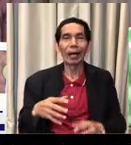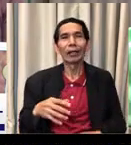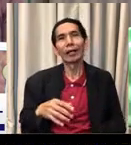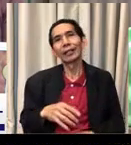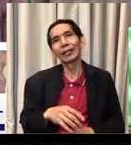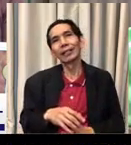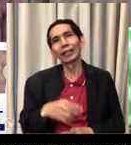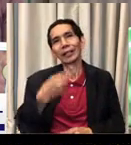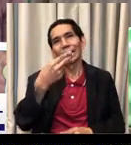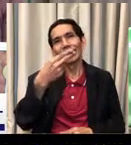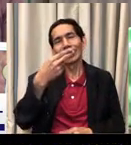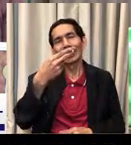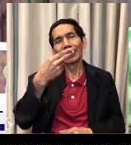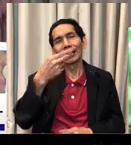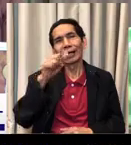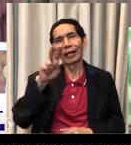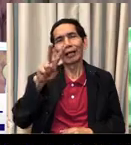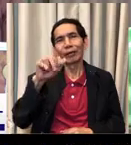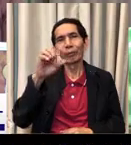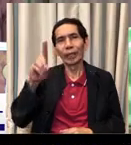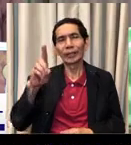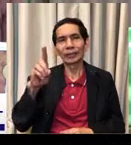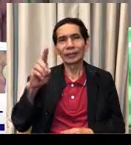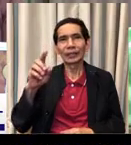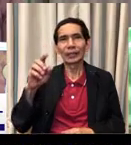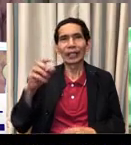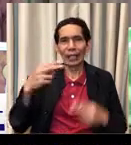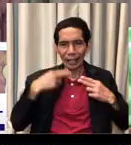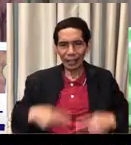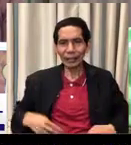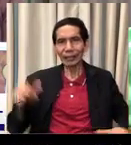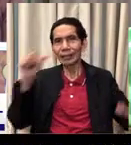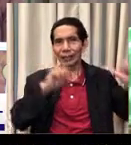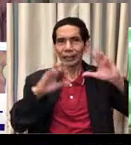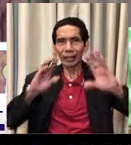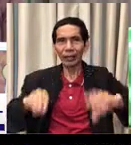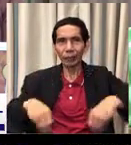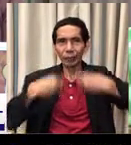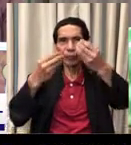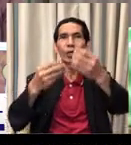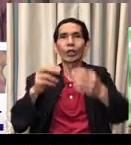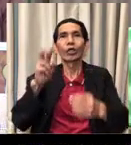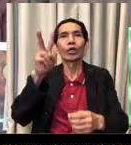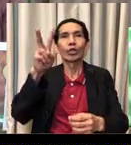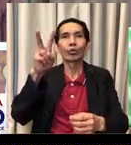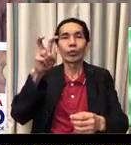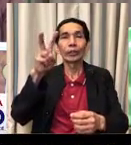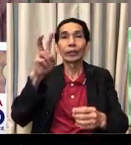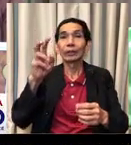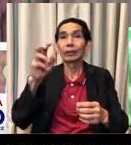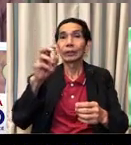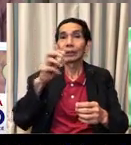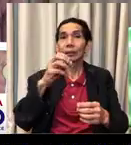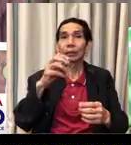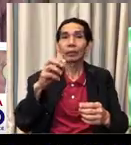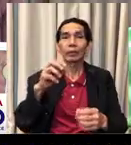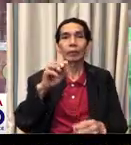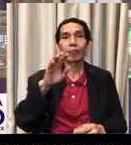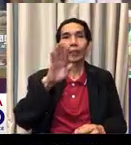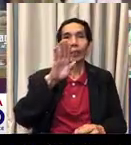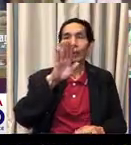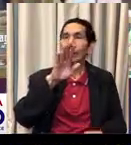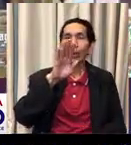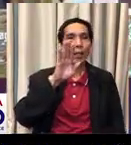no? College of Health Sciences or something. Nagbigay sila ng 200 pieces na PPE,